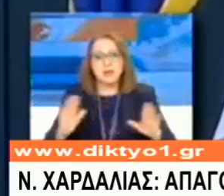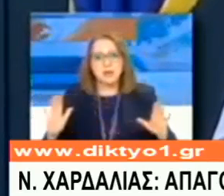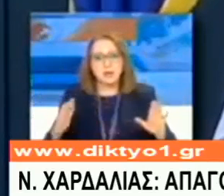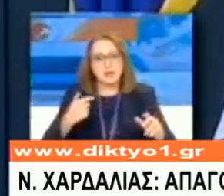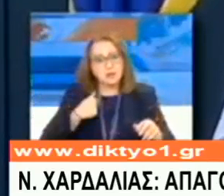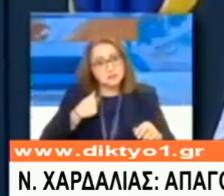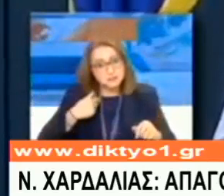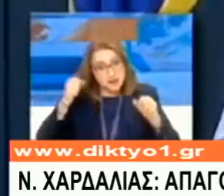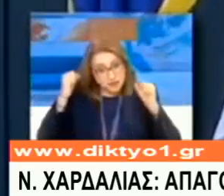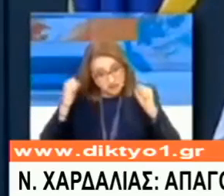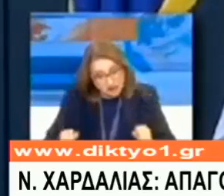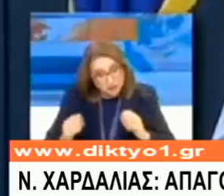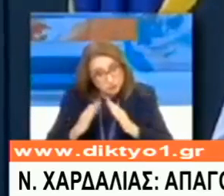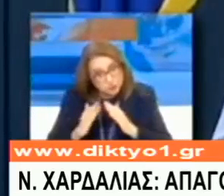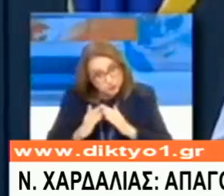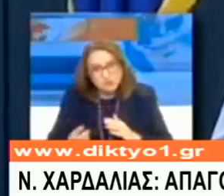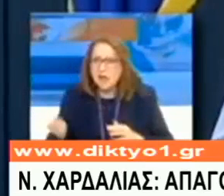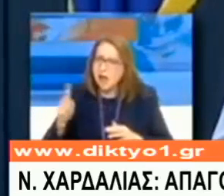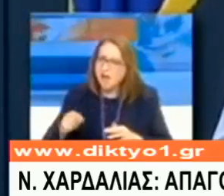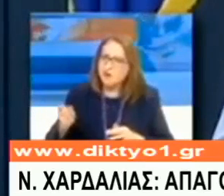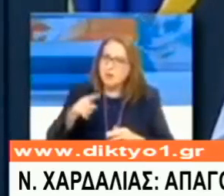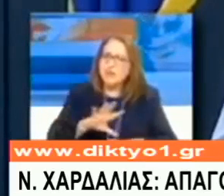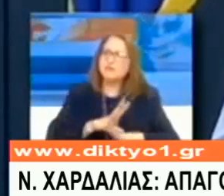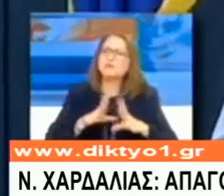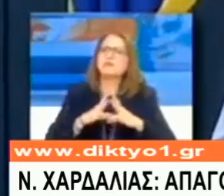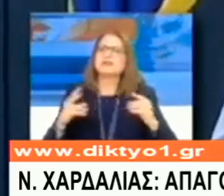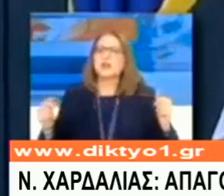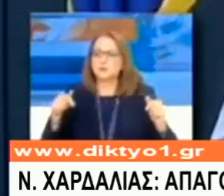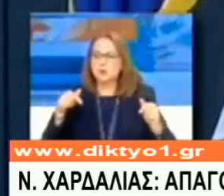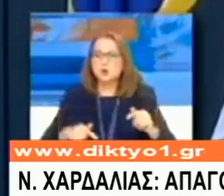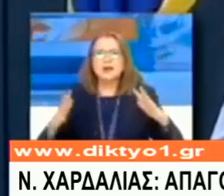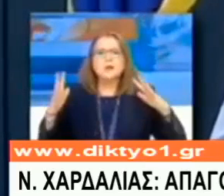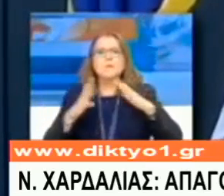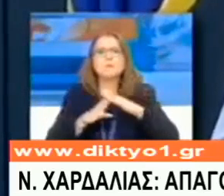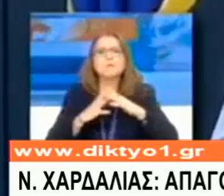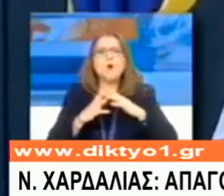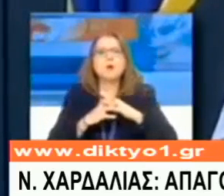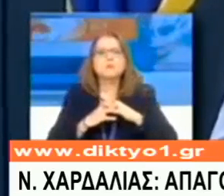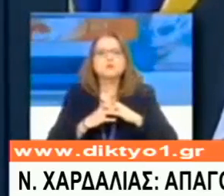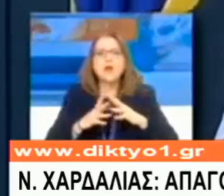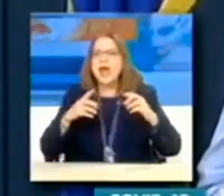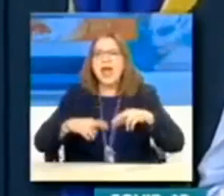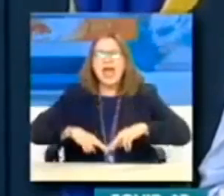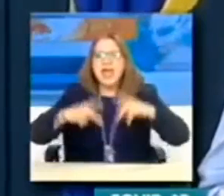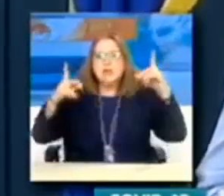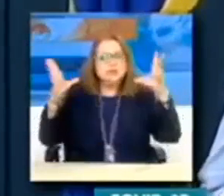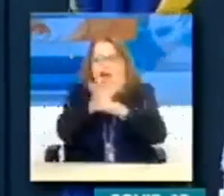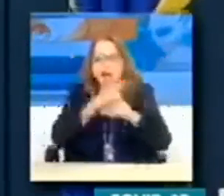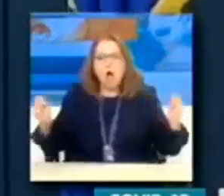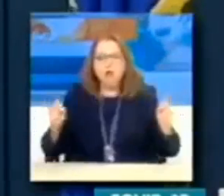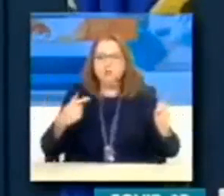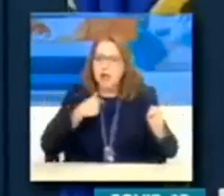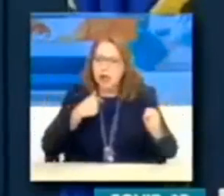σύντομα επιστρέφουμε στην κανονικότητα. Νικητές στον πόλεμο με έναν αόρατο εχθρό. Μένουμε σπίτι. Σας ευχαριστώ.